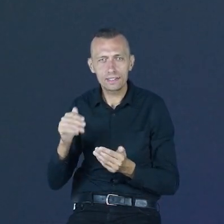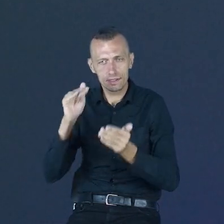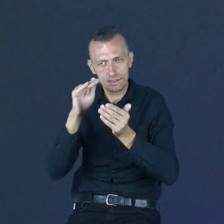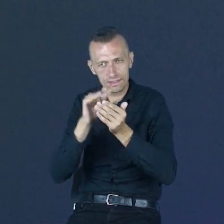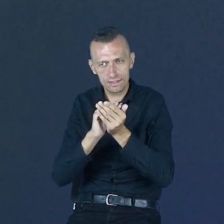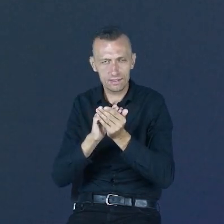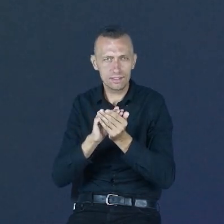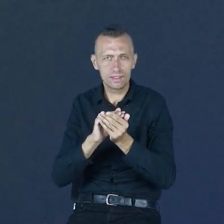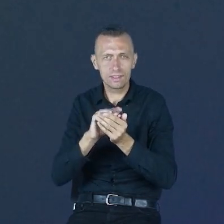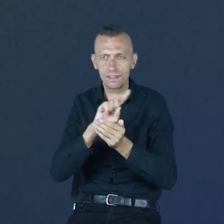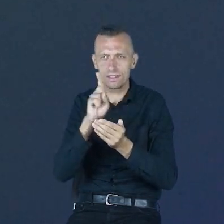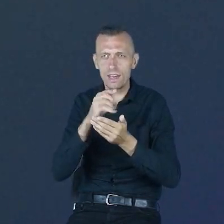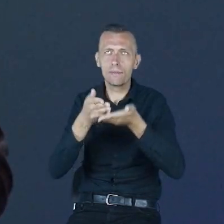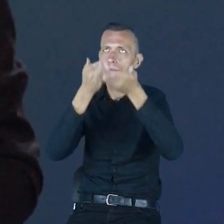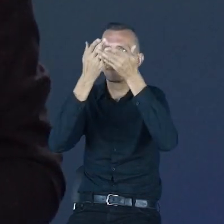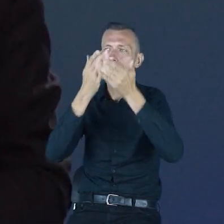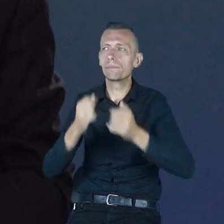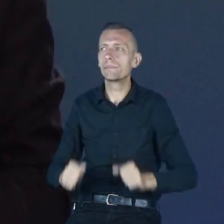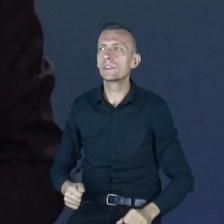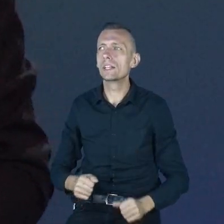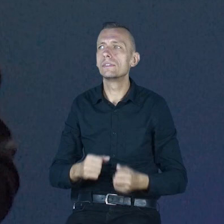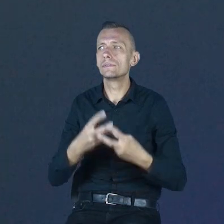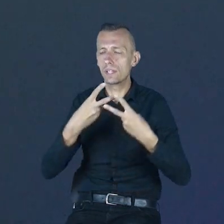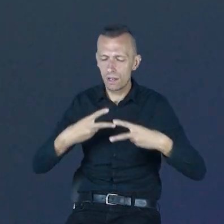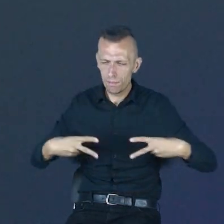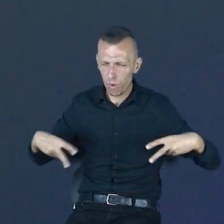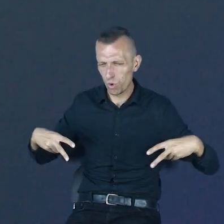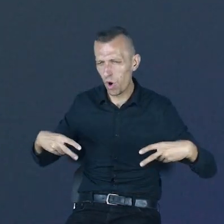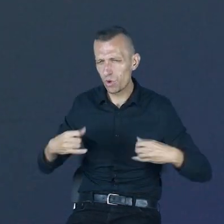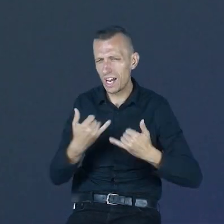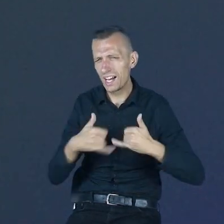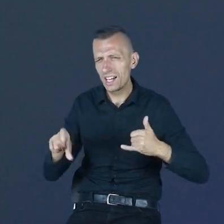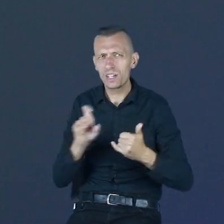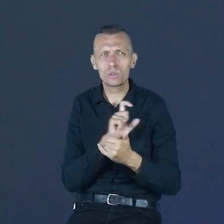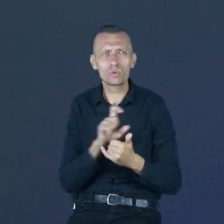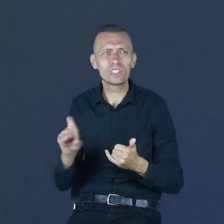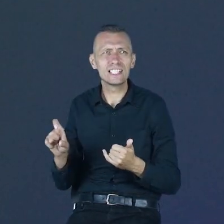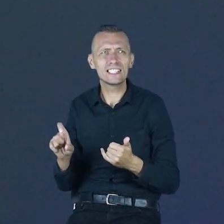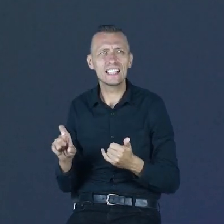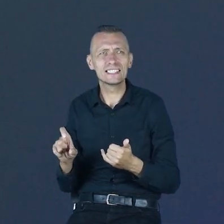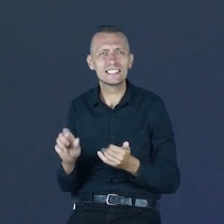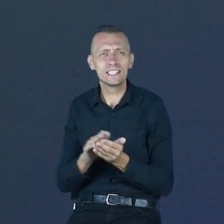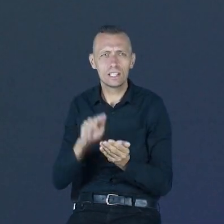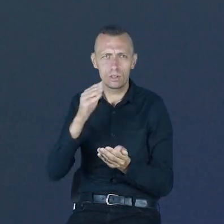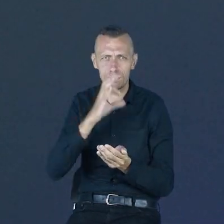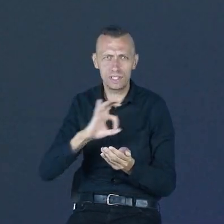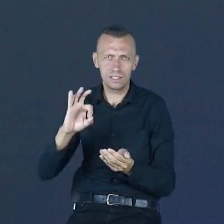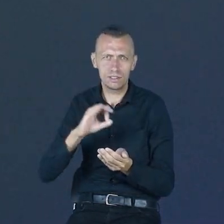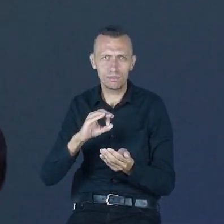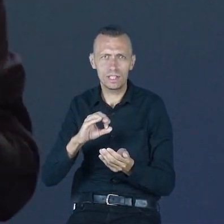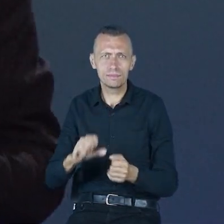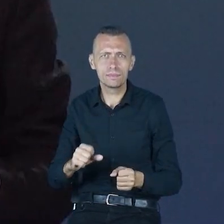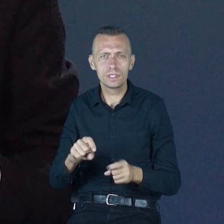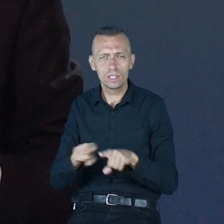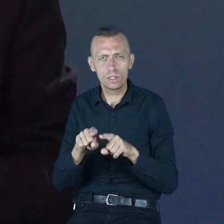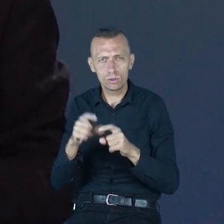świat uważana za cnotę, a odkrywam za każdym razem, że podobnie jest i dzisiaj. To, co